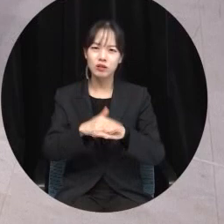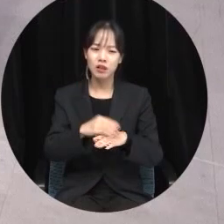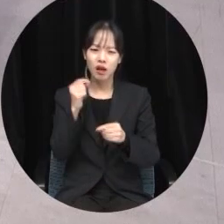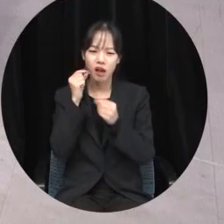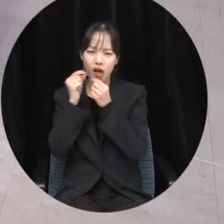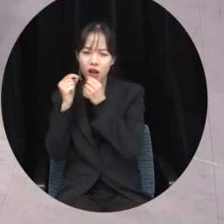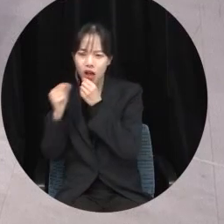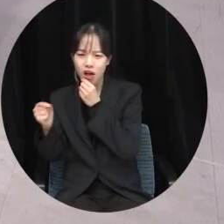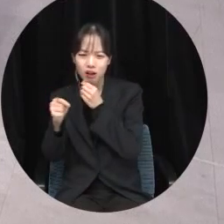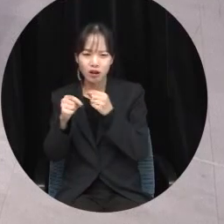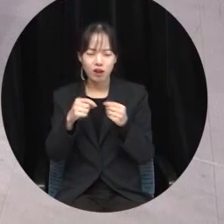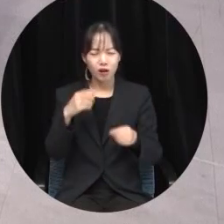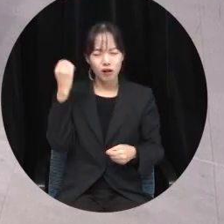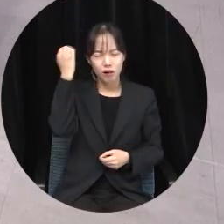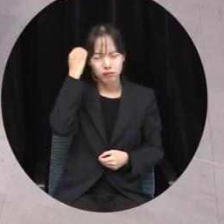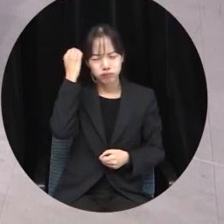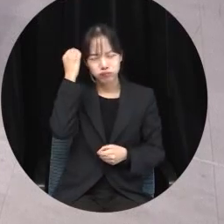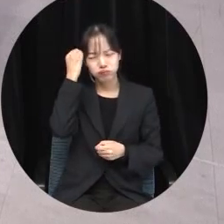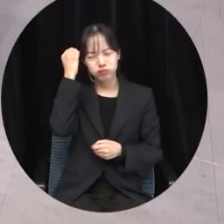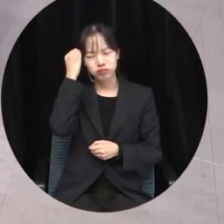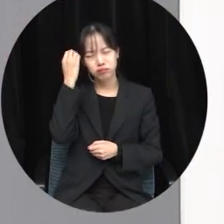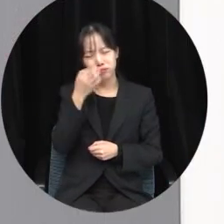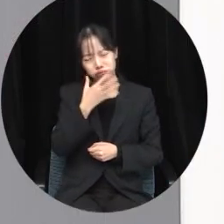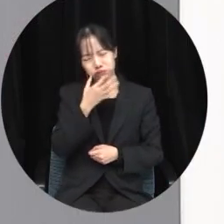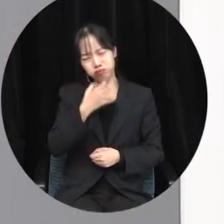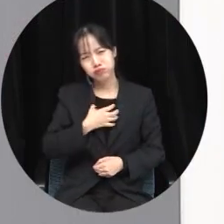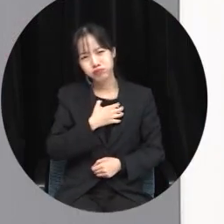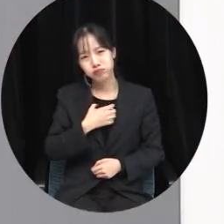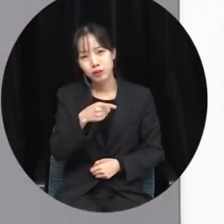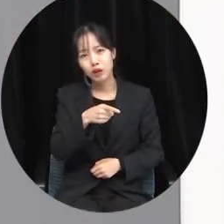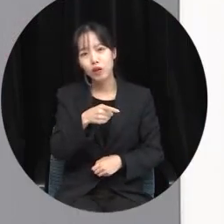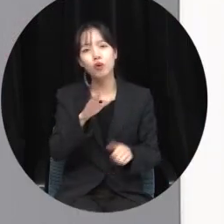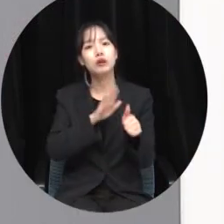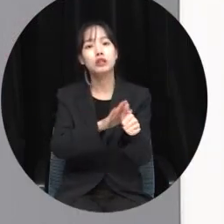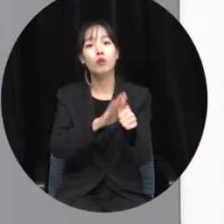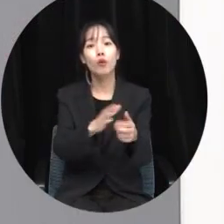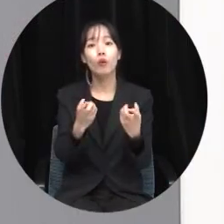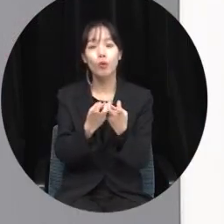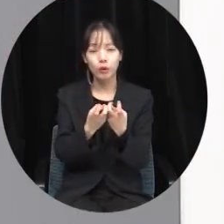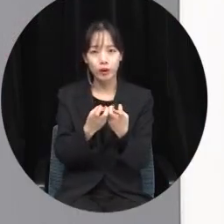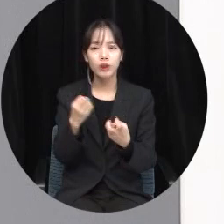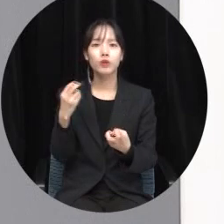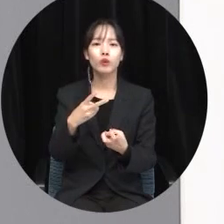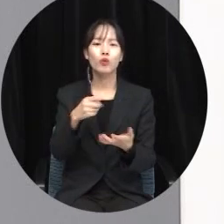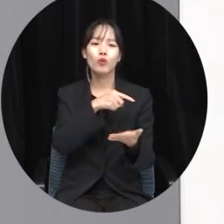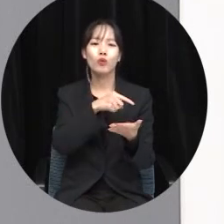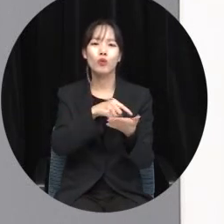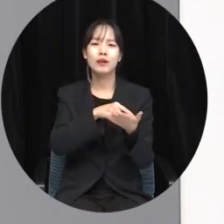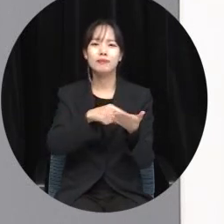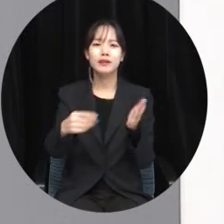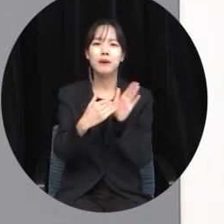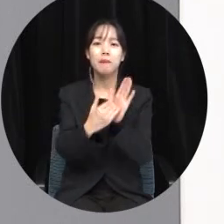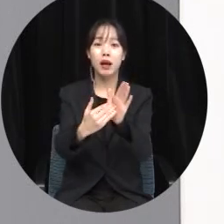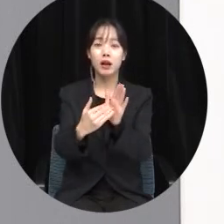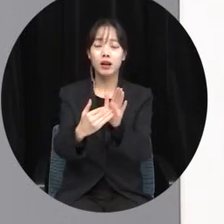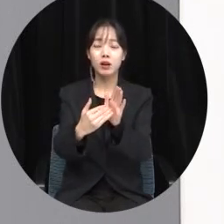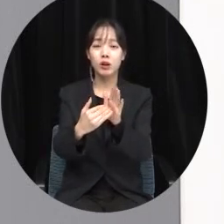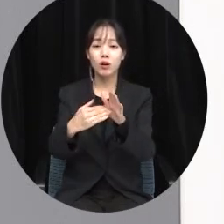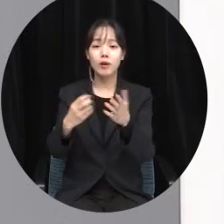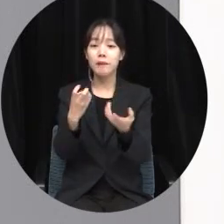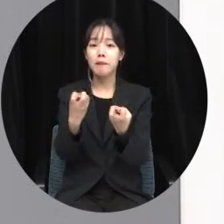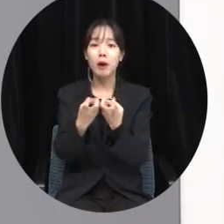주민을 어떻게 지원할 것인지, 또한 이런 피해를 막기 위해 어떤 대책을 실천하실